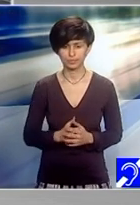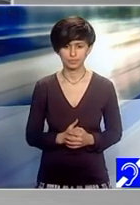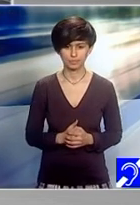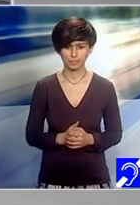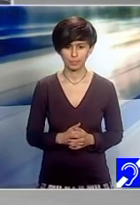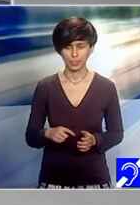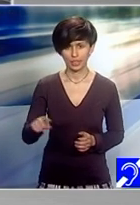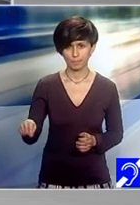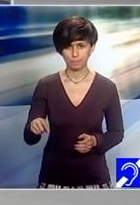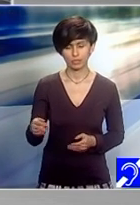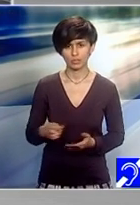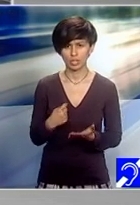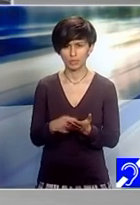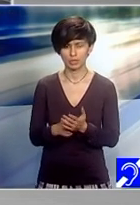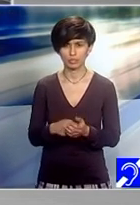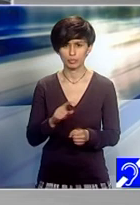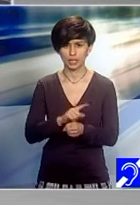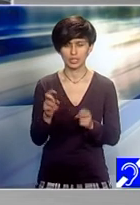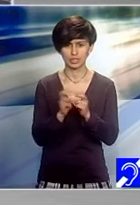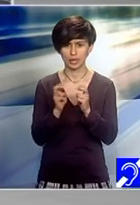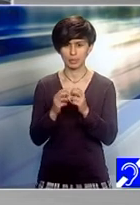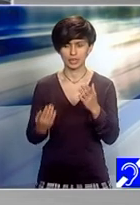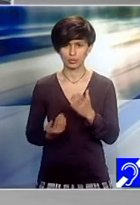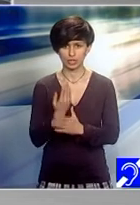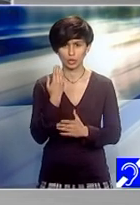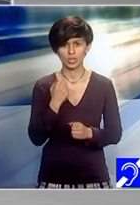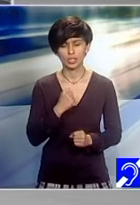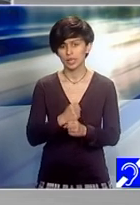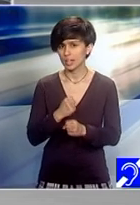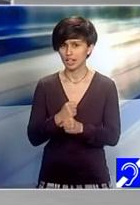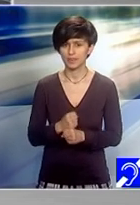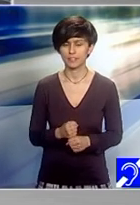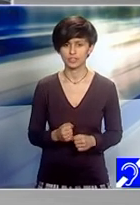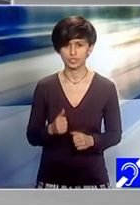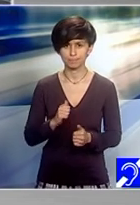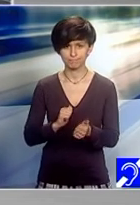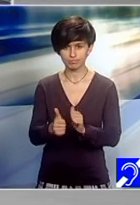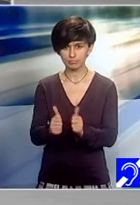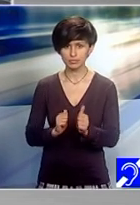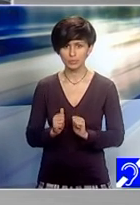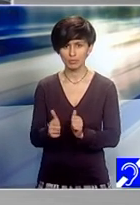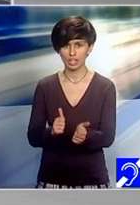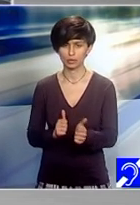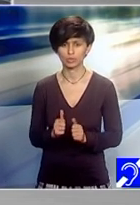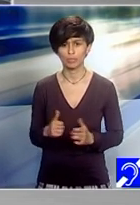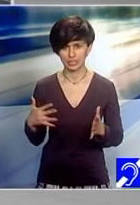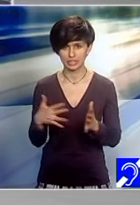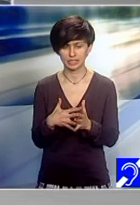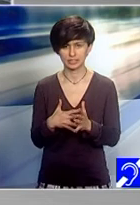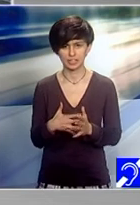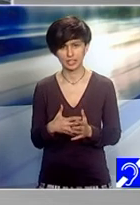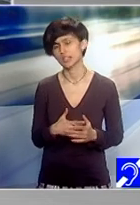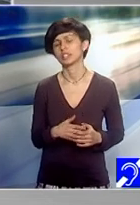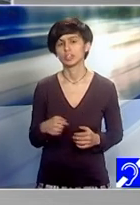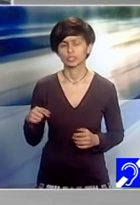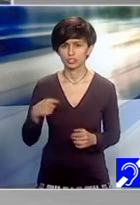achiziționată aparatură nouă care face în mod mecanizat, automat, o parte din aceste teste și în felul ăsta suntem